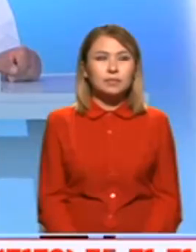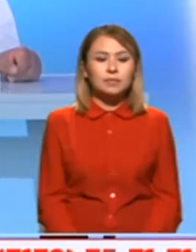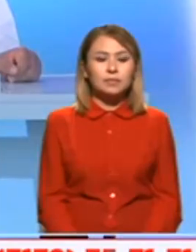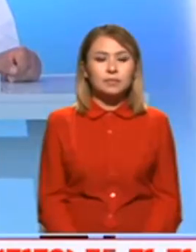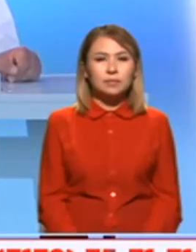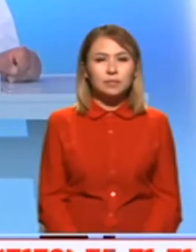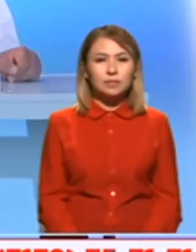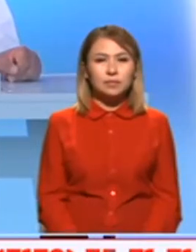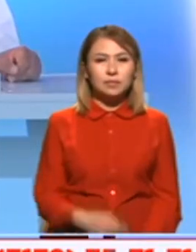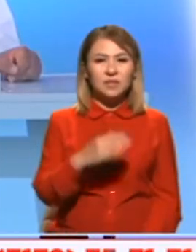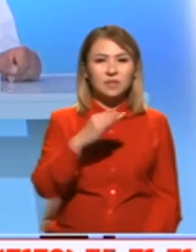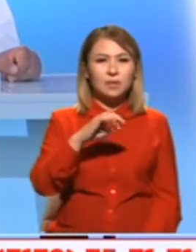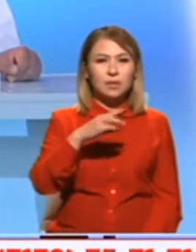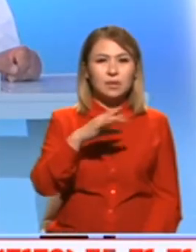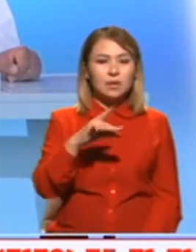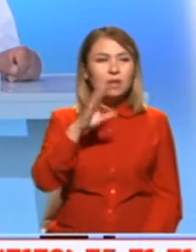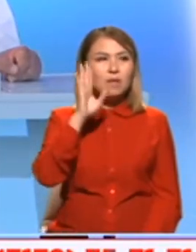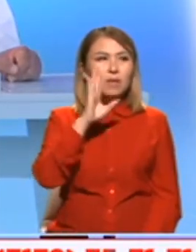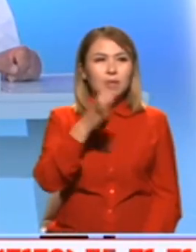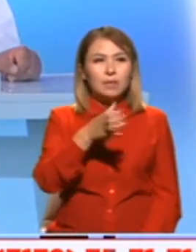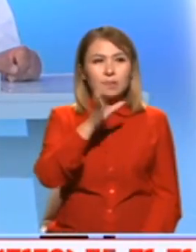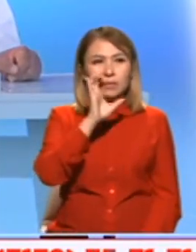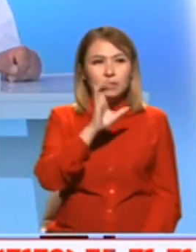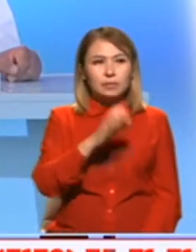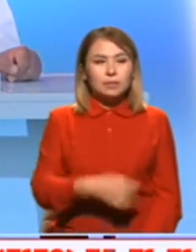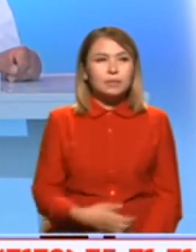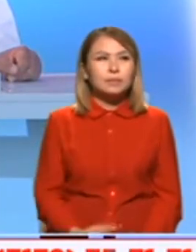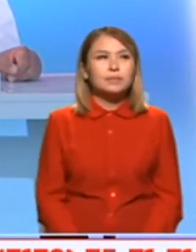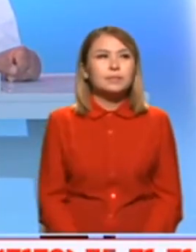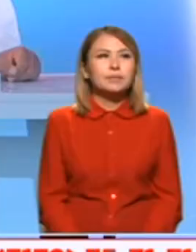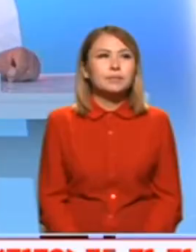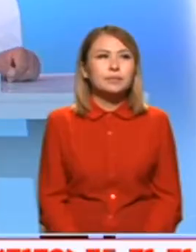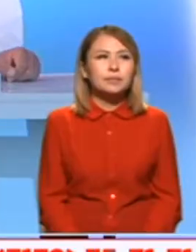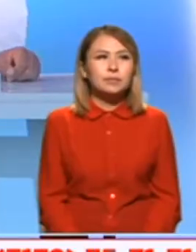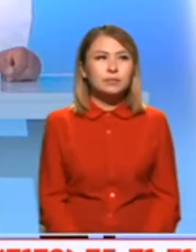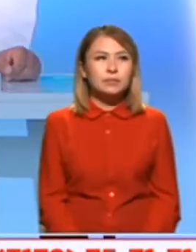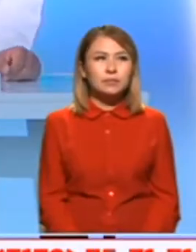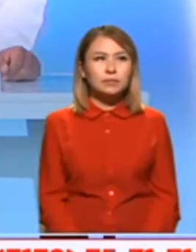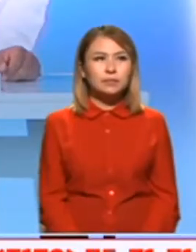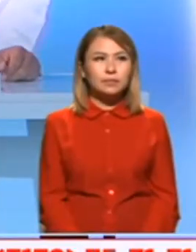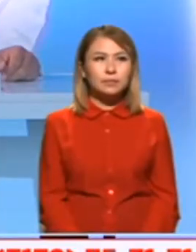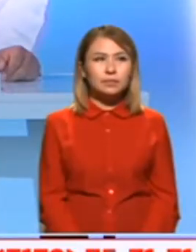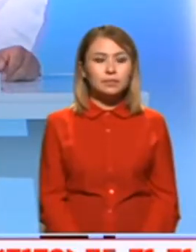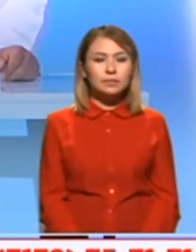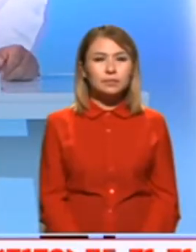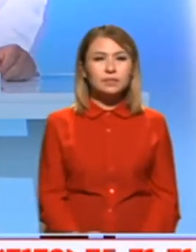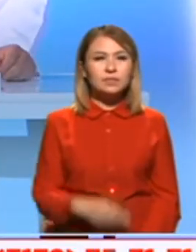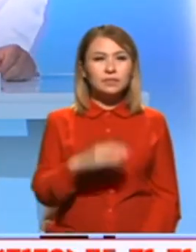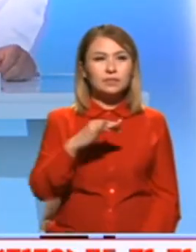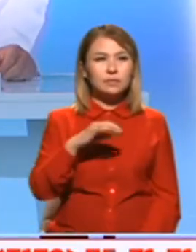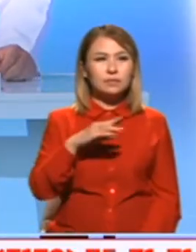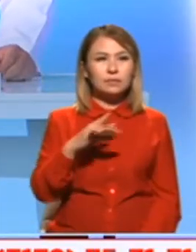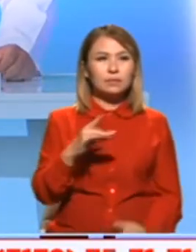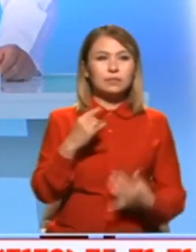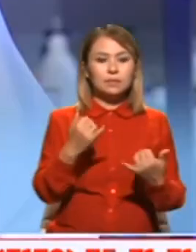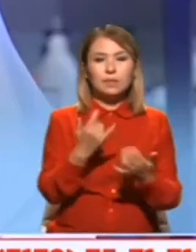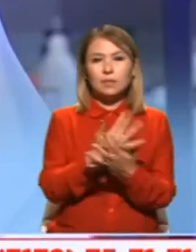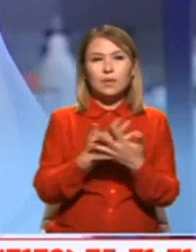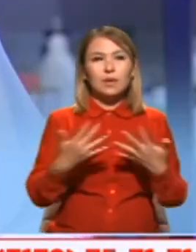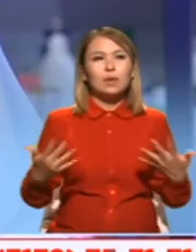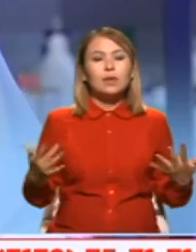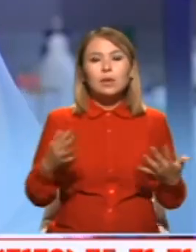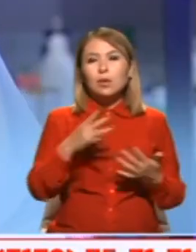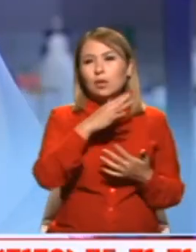көрермендер болды. Фильтрден шыққан суды ішу. Иә. Қысқа нұсқа жауап береге? Фильтрден шыққан су, яғни фильтрлер қазіргі таңда әртүрлі фильтрлер